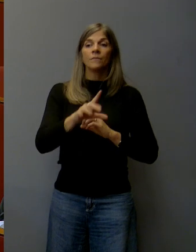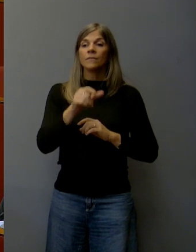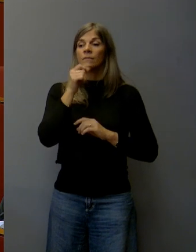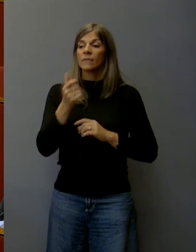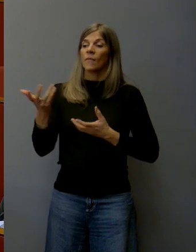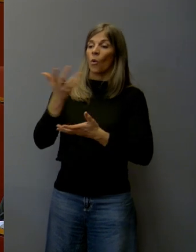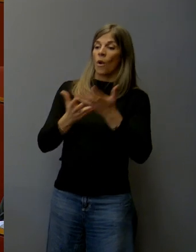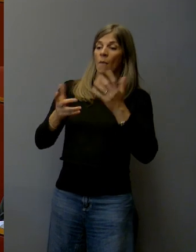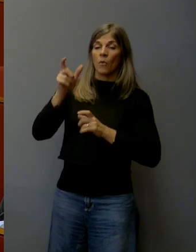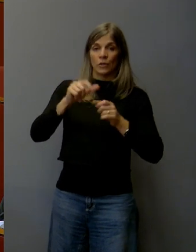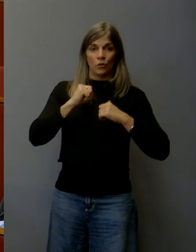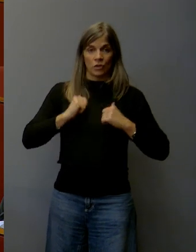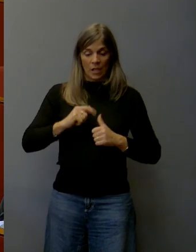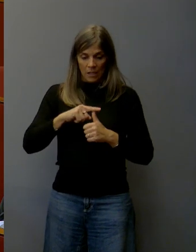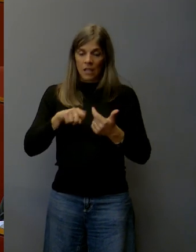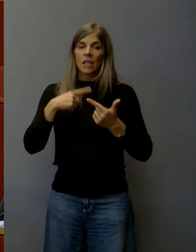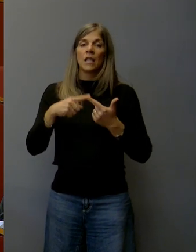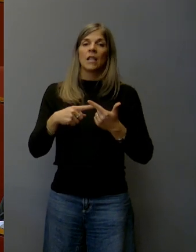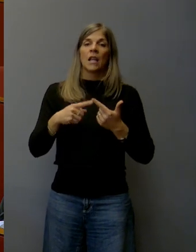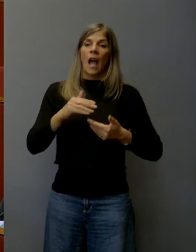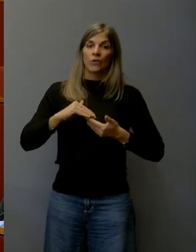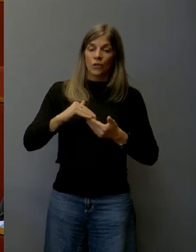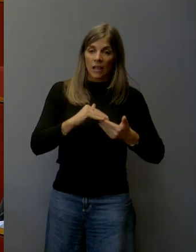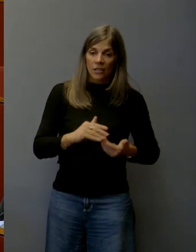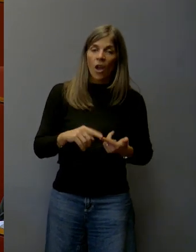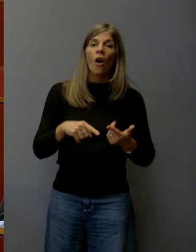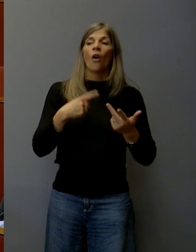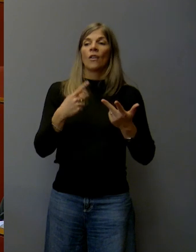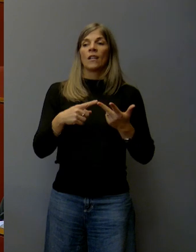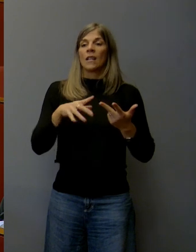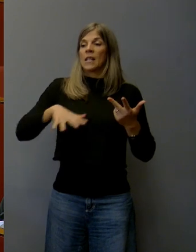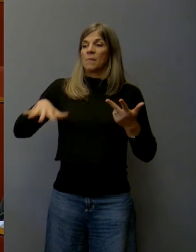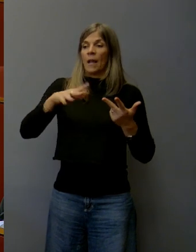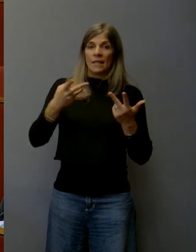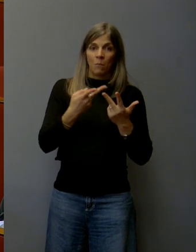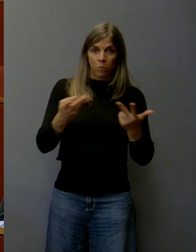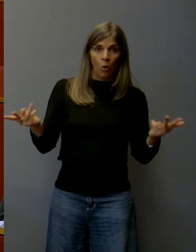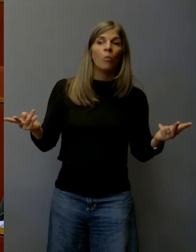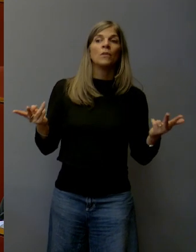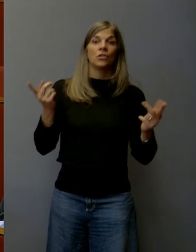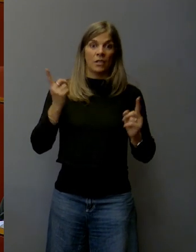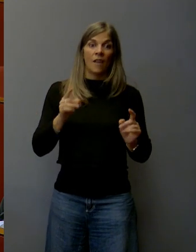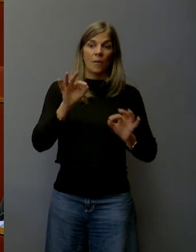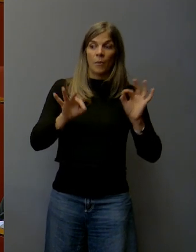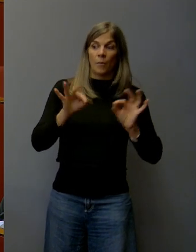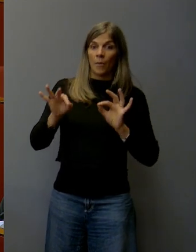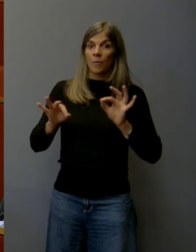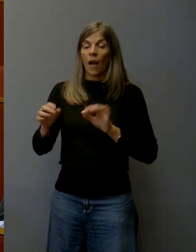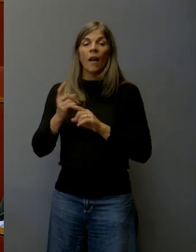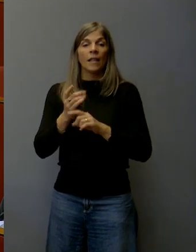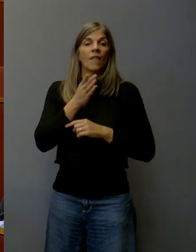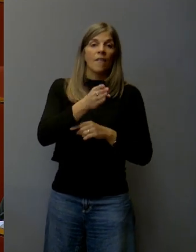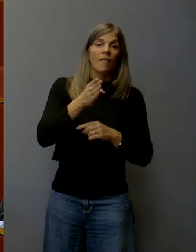pensa le associazioni senza gli spazi pubblici che ci sono che devono essere tenuti magari quindi andare a sentire